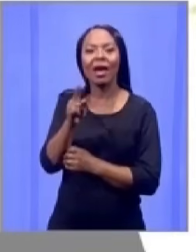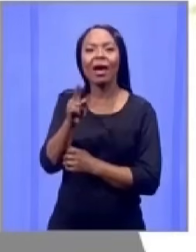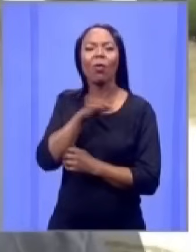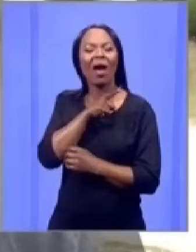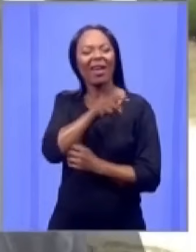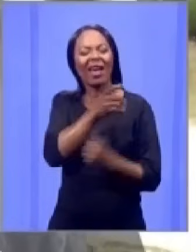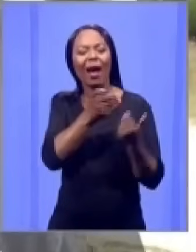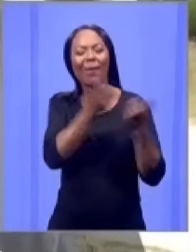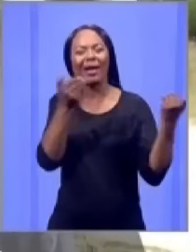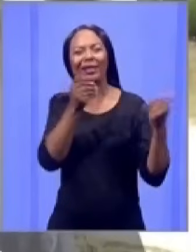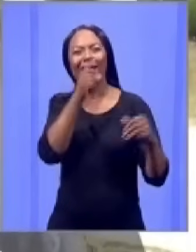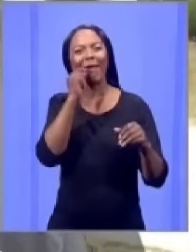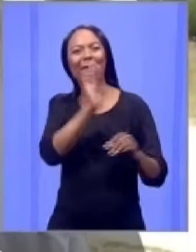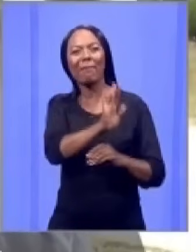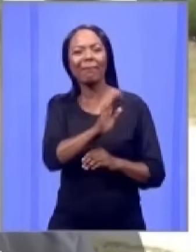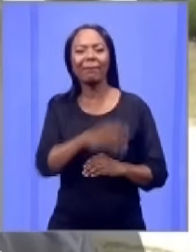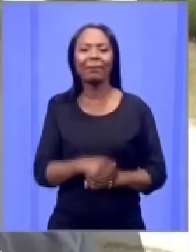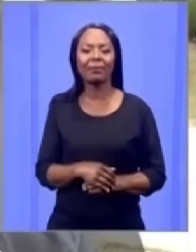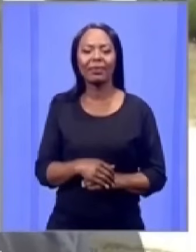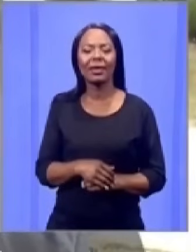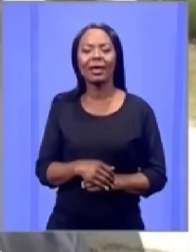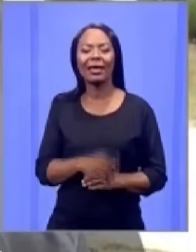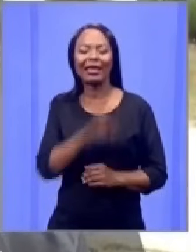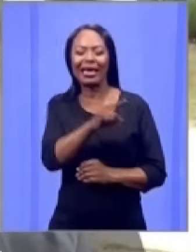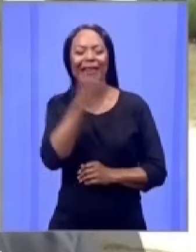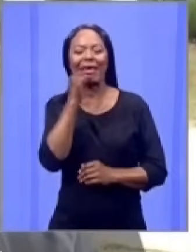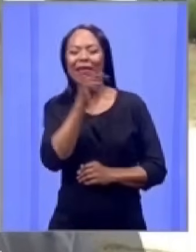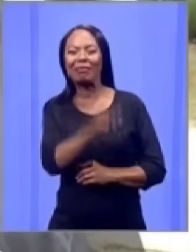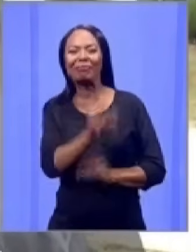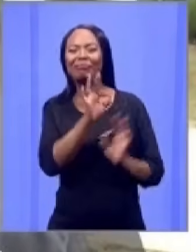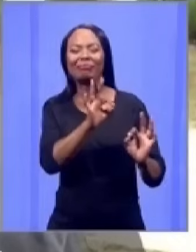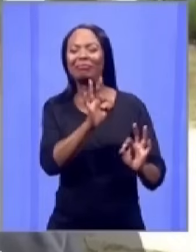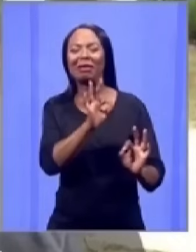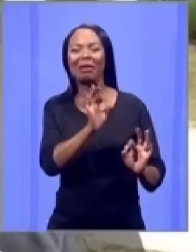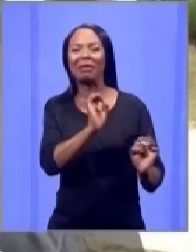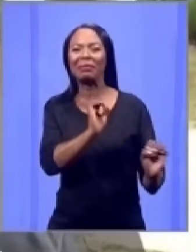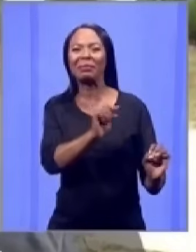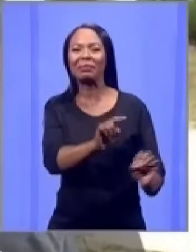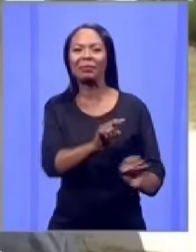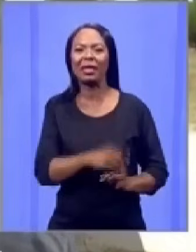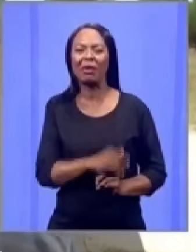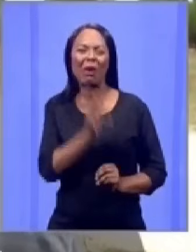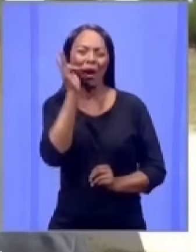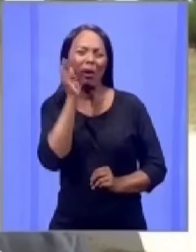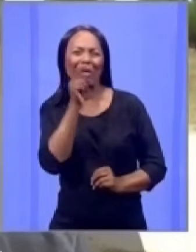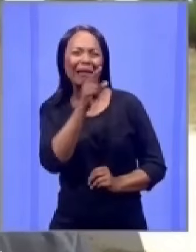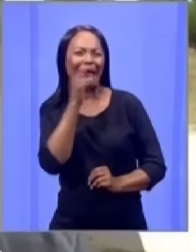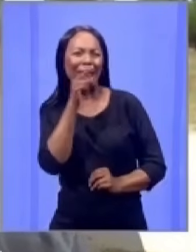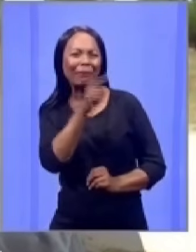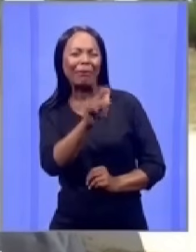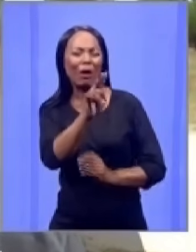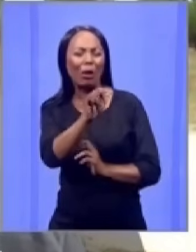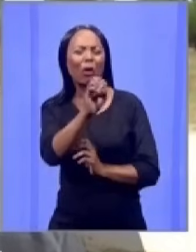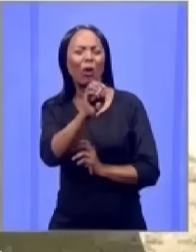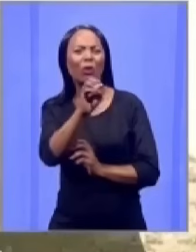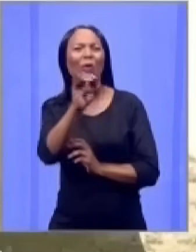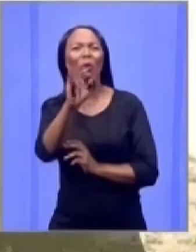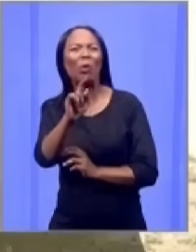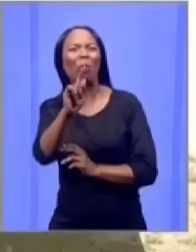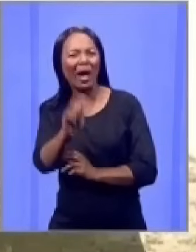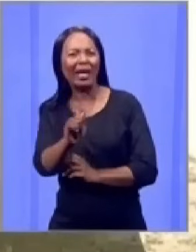kopaneng le tsone leina le la Noitgedacht le sa siama leina le la utlwa ba gaetsho gore le